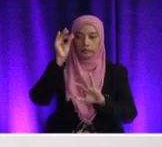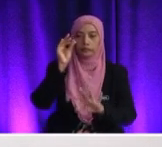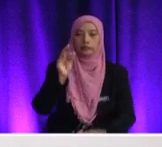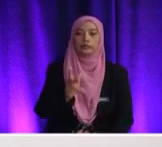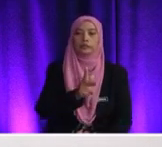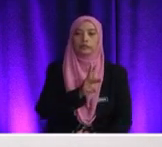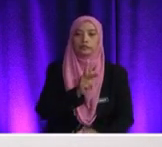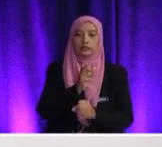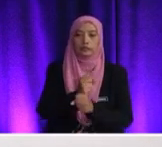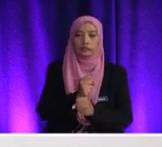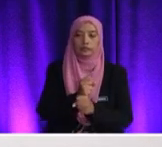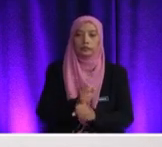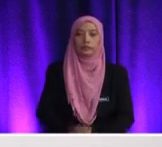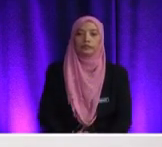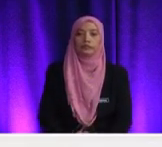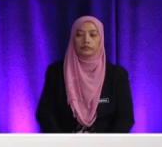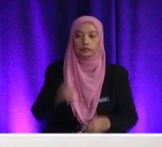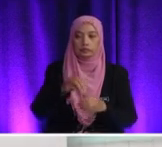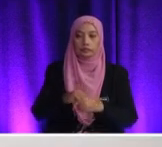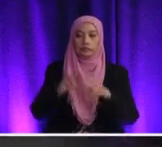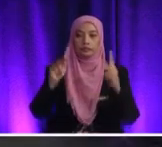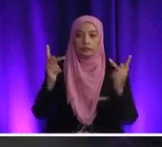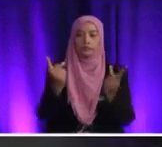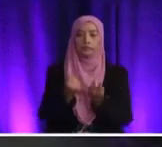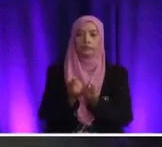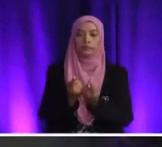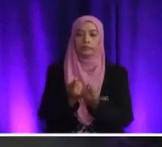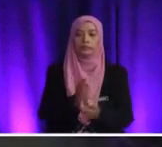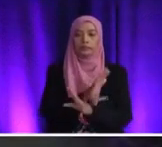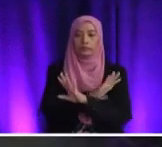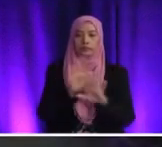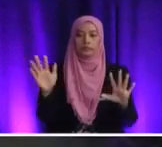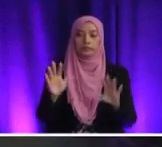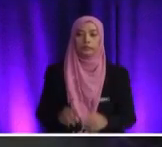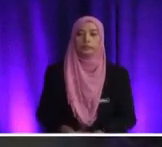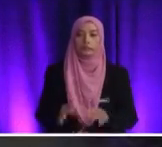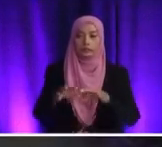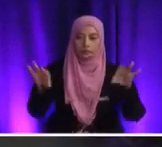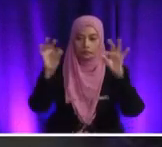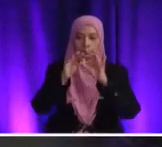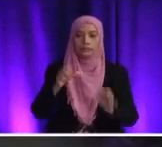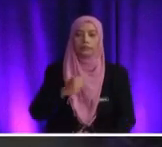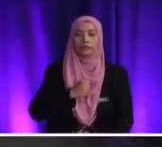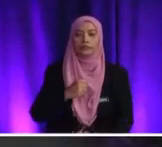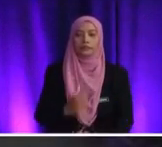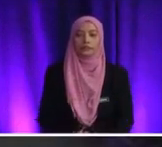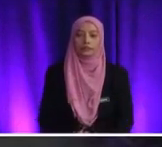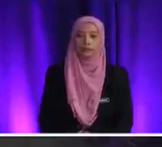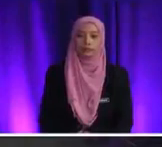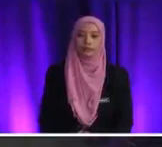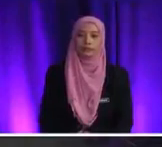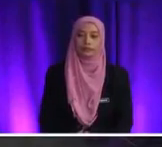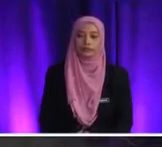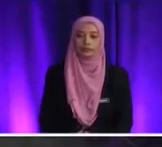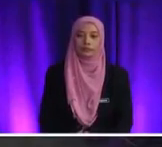pasukan dan tidak mementingkan diri sendiri haha jawaban mantap dari bakal dokter hasil